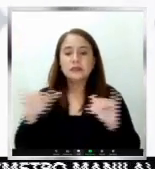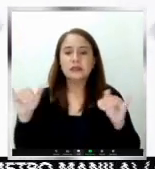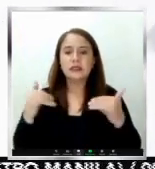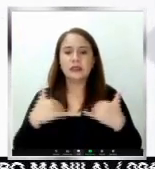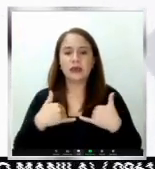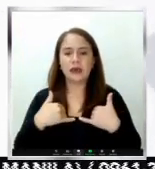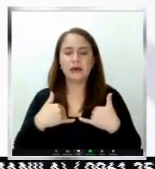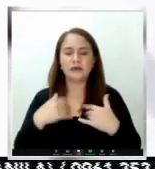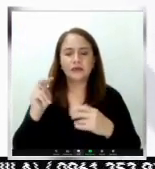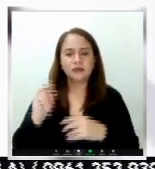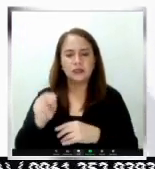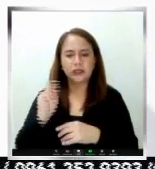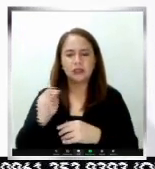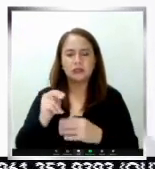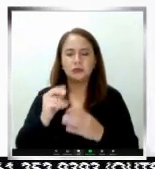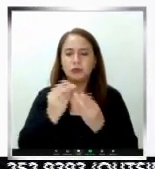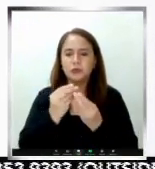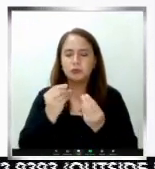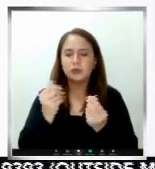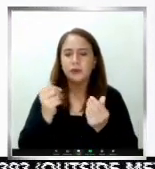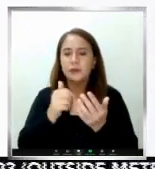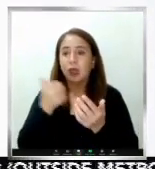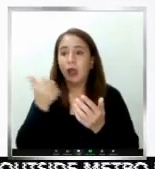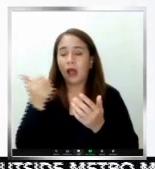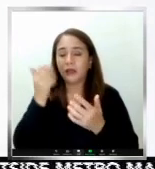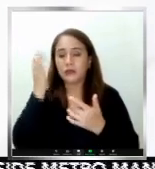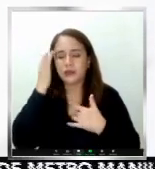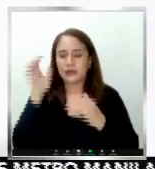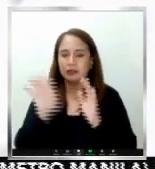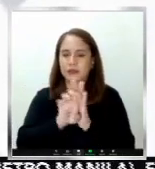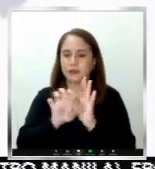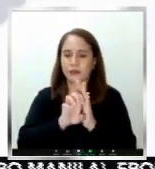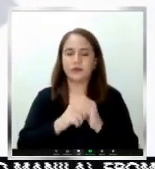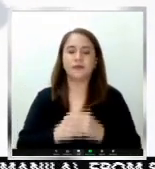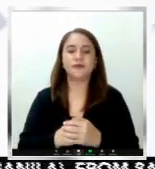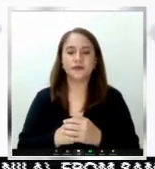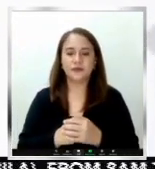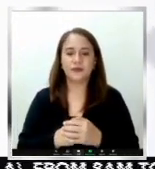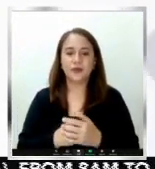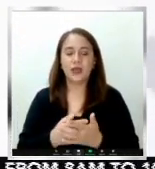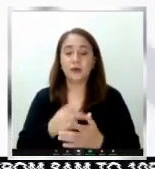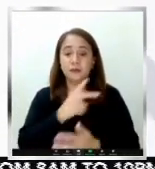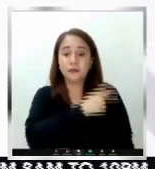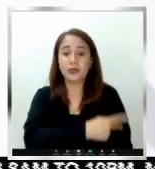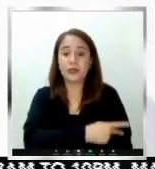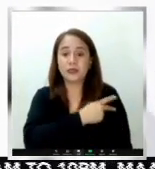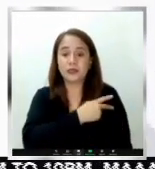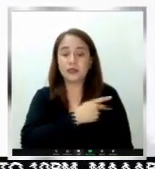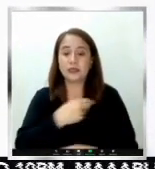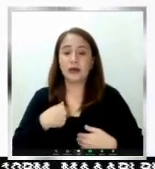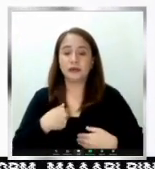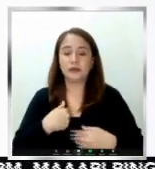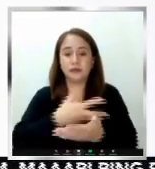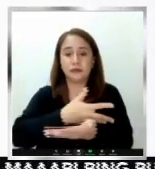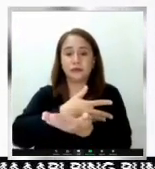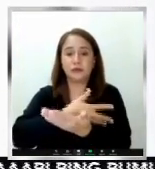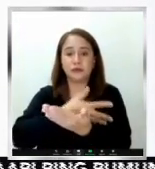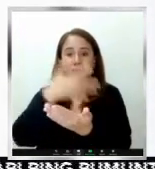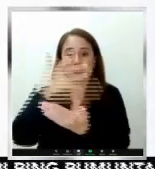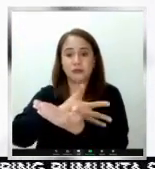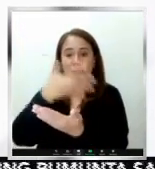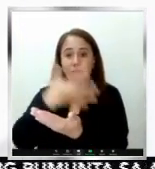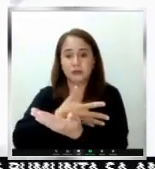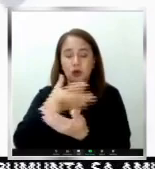kailangang gamutin na ibang sakit katulad halimbawa ng mga pasyenteng nagda-dialysis o kaya mga pasyenteng na